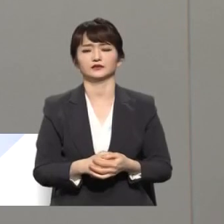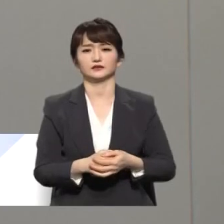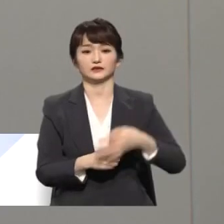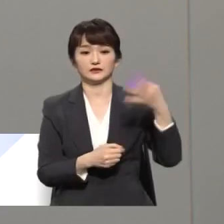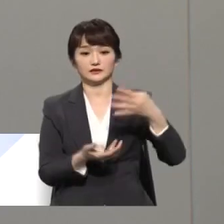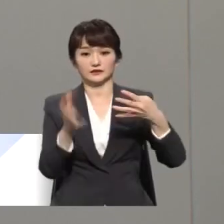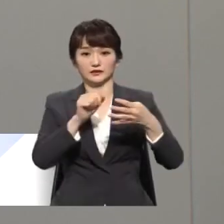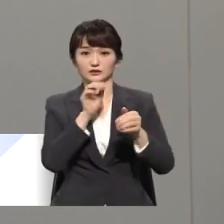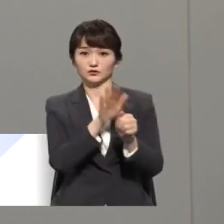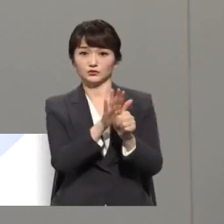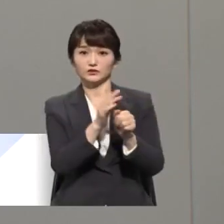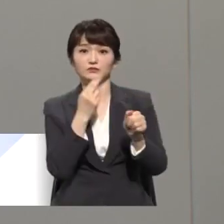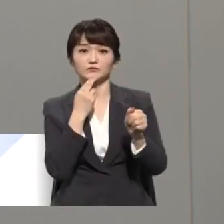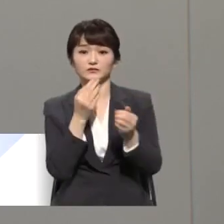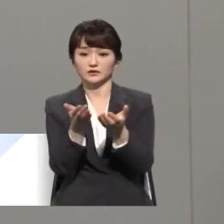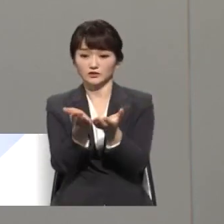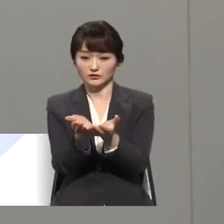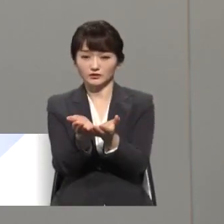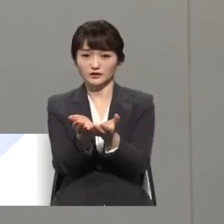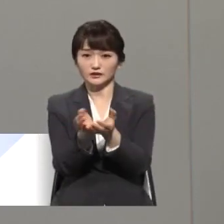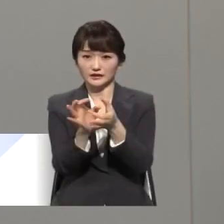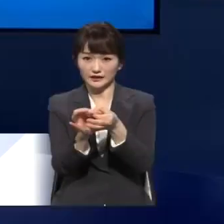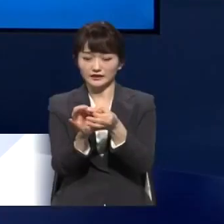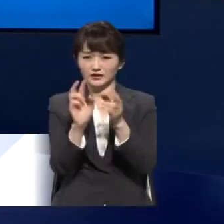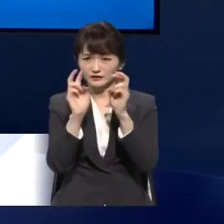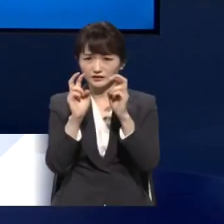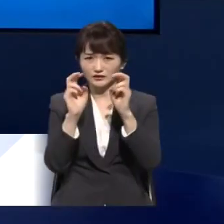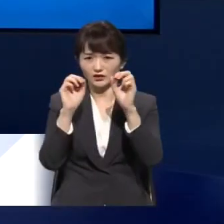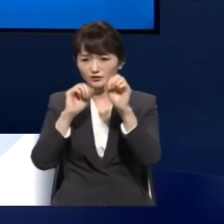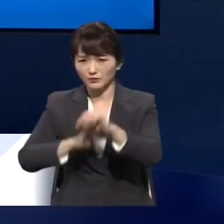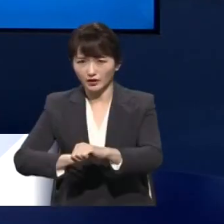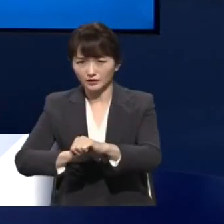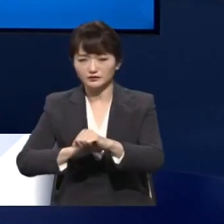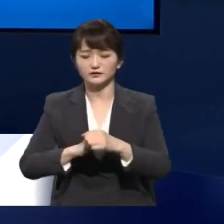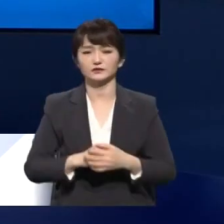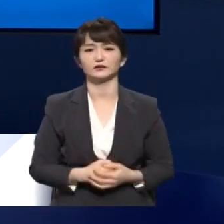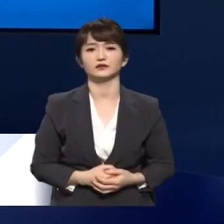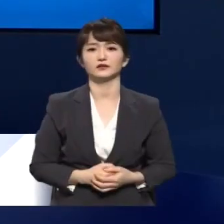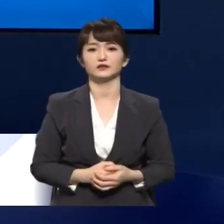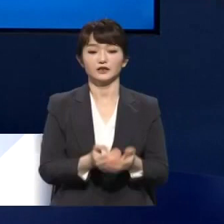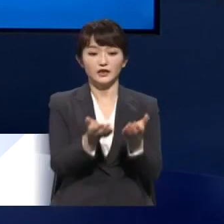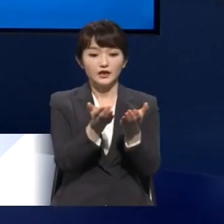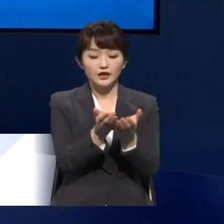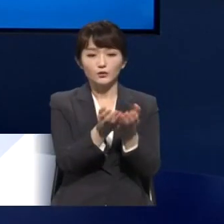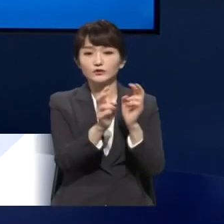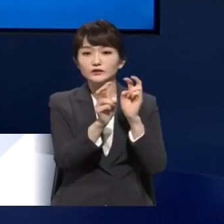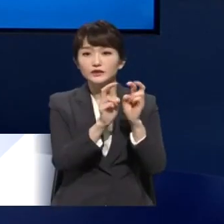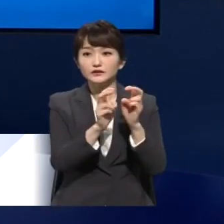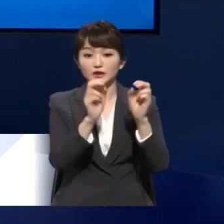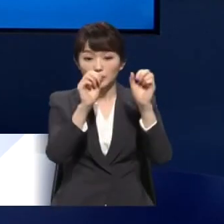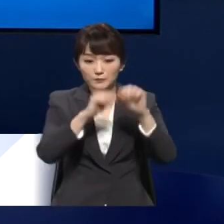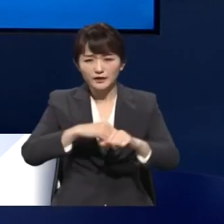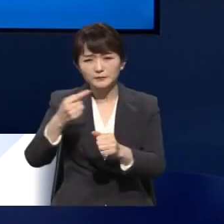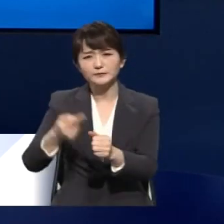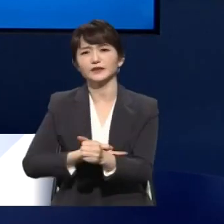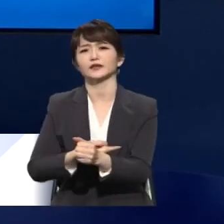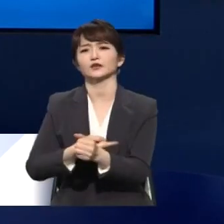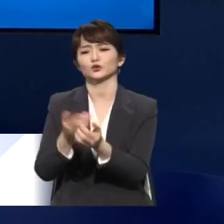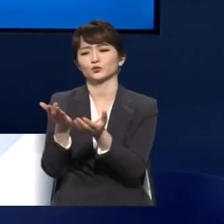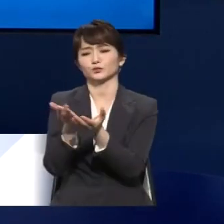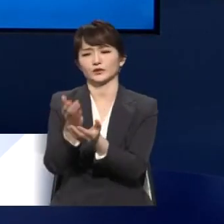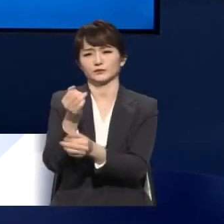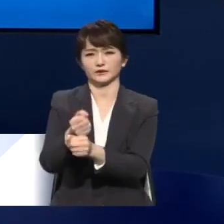7위에 컨테이너 선사 를 없애 버린 것입니다 해오라비 망하면 조성은 또 같이 몰락하게 돼 있습니다